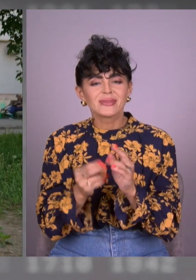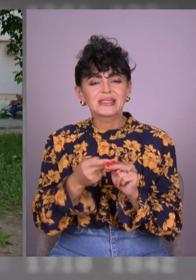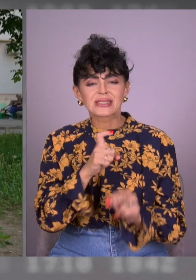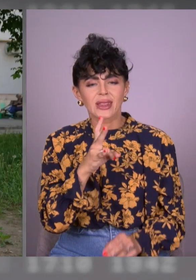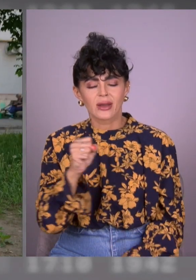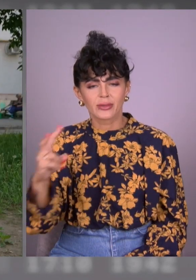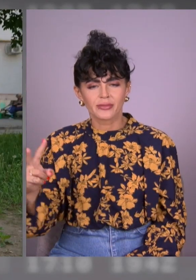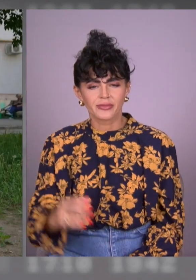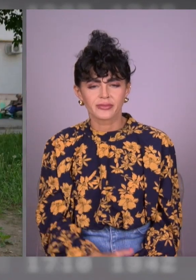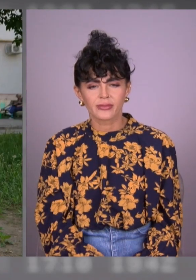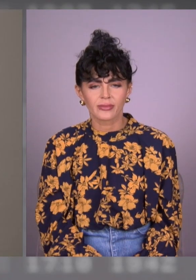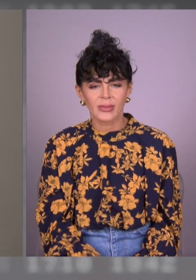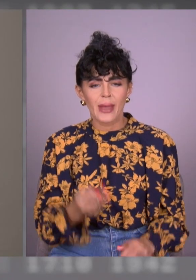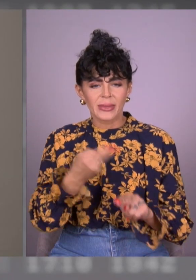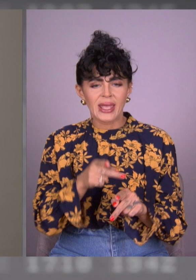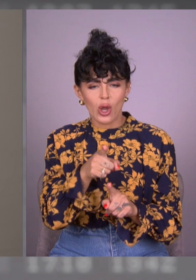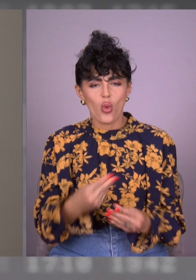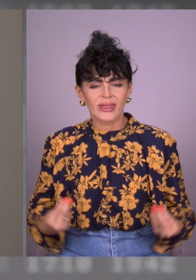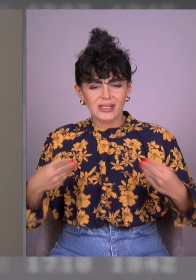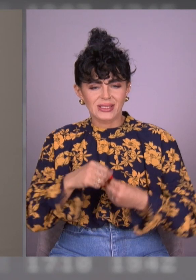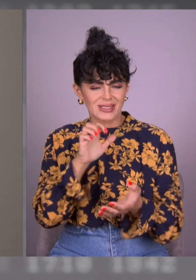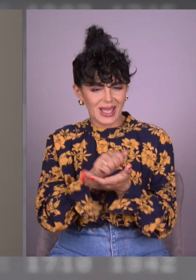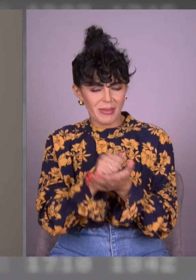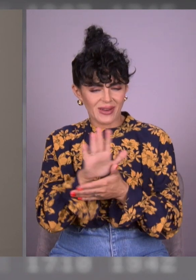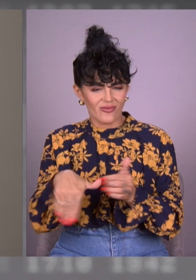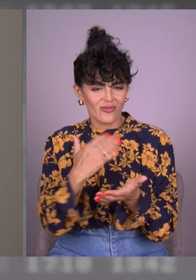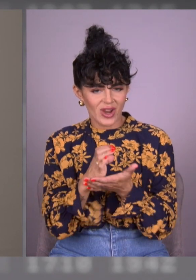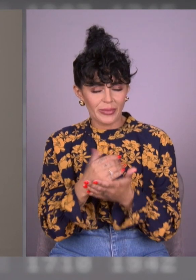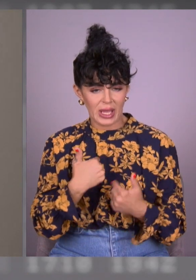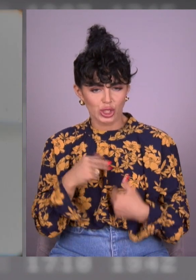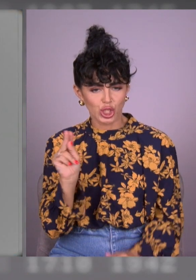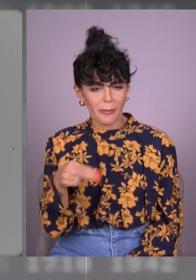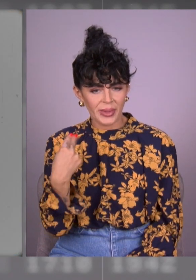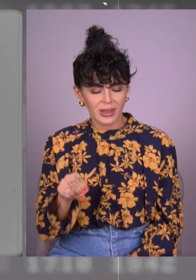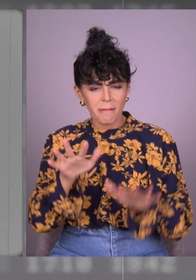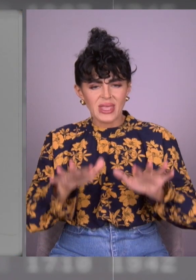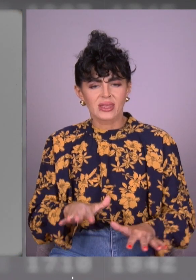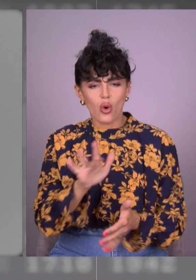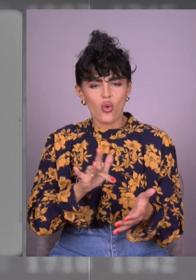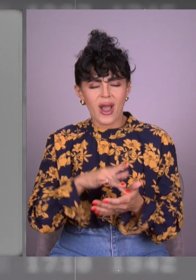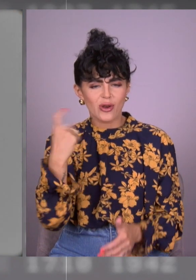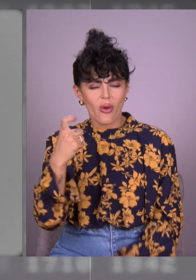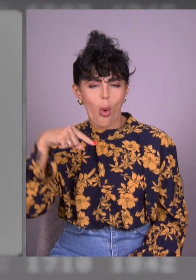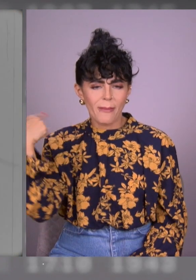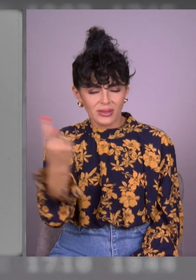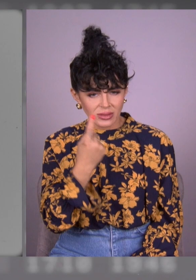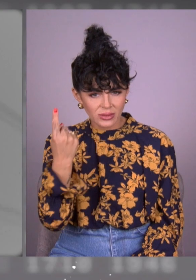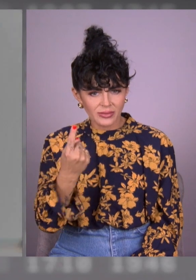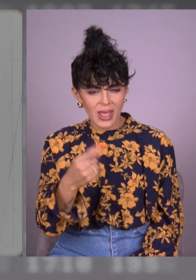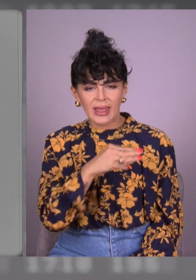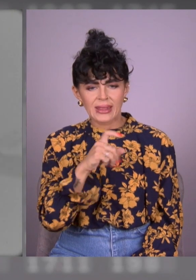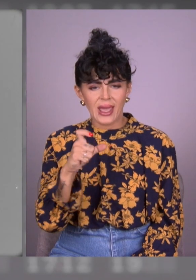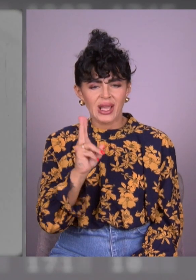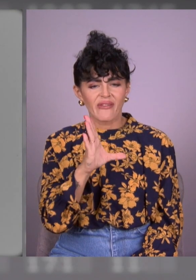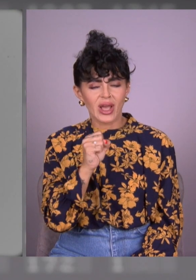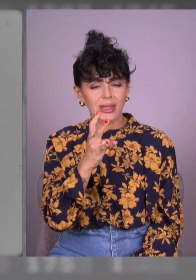добок, одяг теквондістів. Я чемпіонка з Харківської області з тхеквондо.